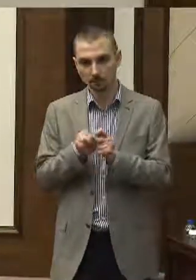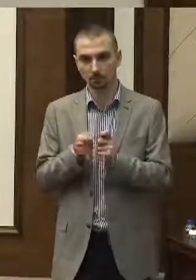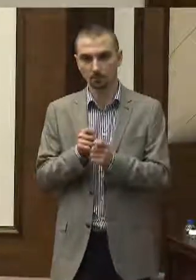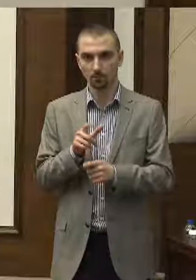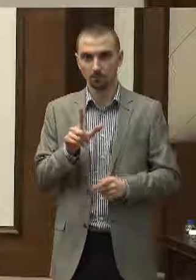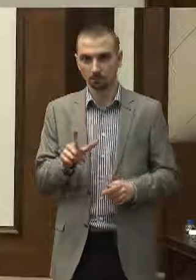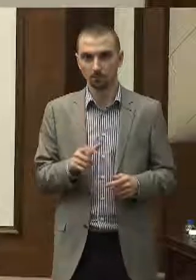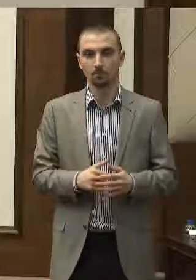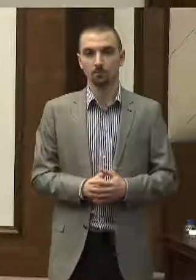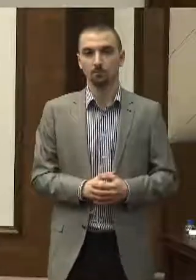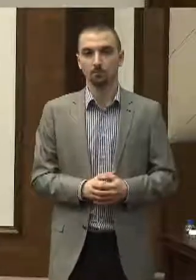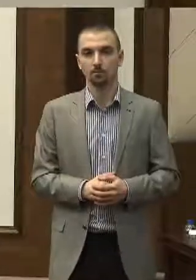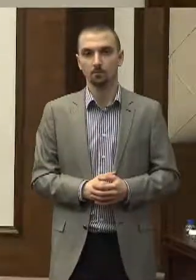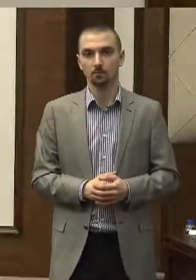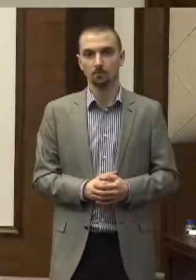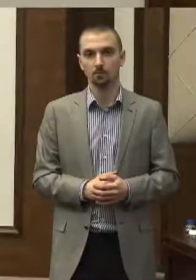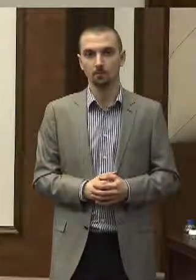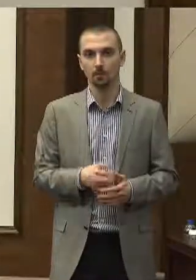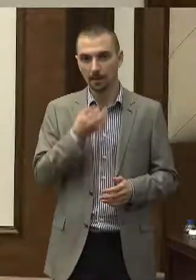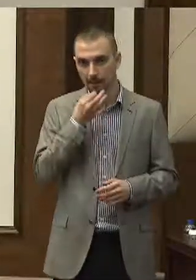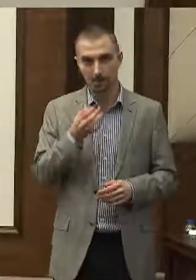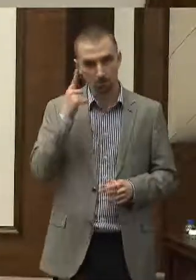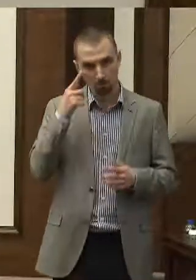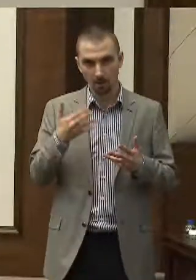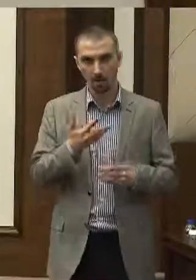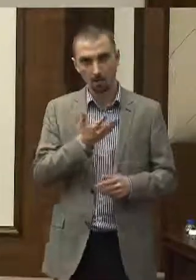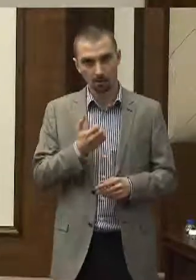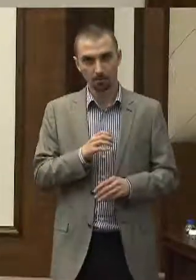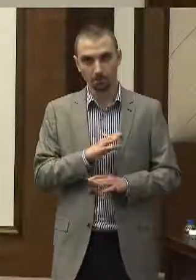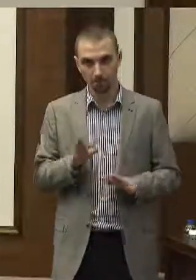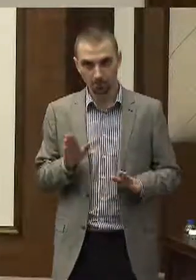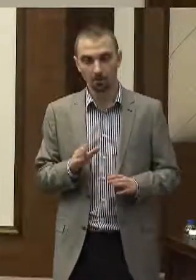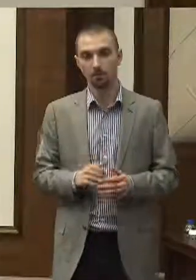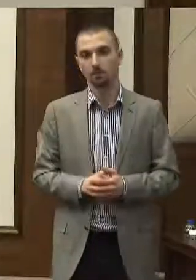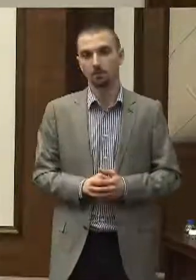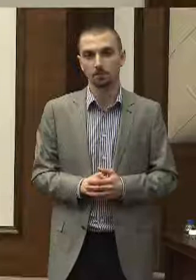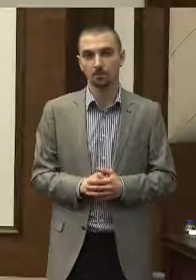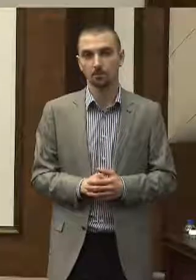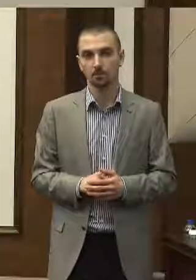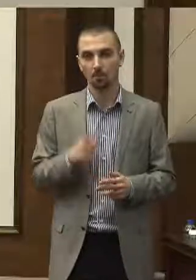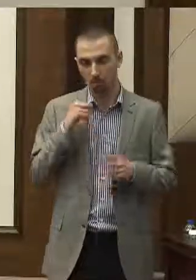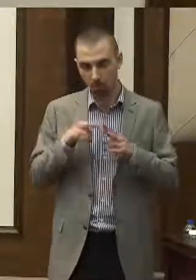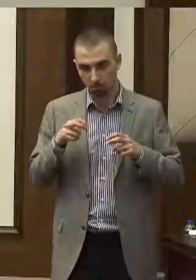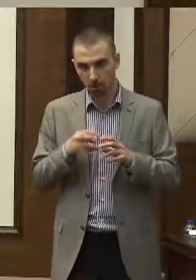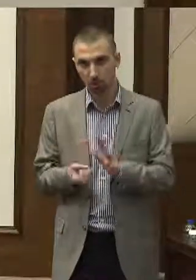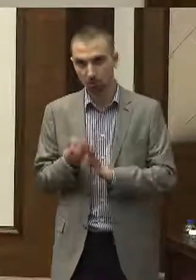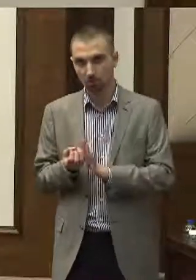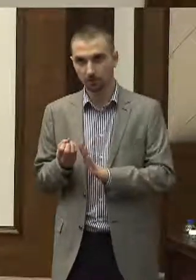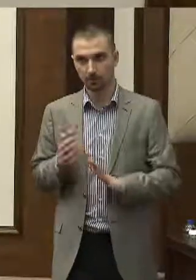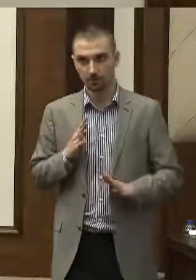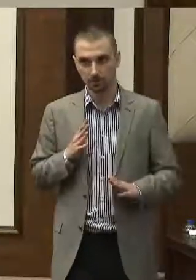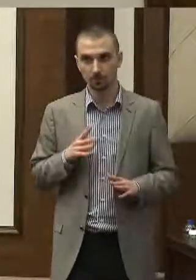doğrultusunda tamamlanarak yapı kullanım izin belgesi aldığı ve kısmi yapılaşma tanımına uyduğu tespit edilmiştir. Bu